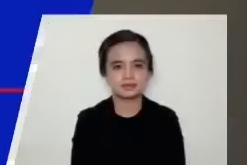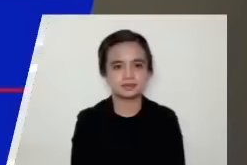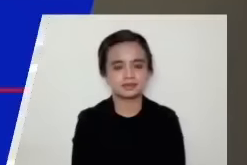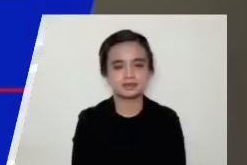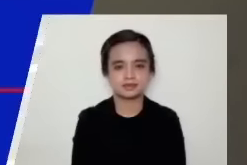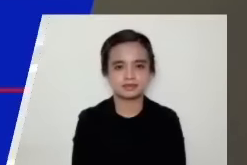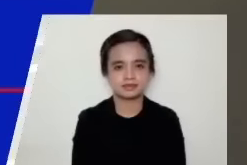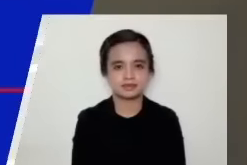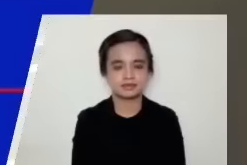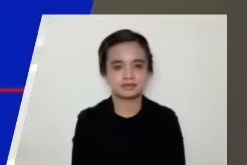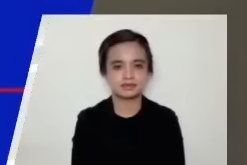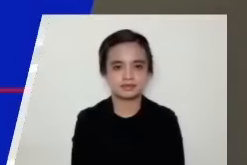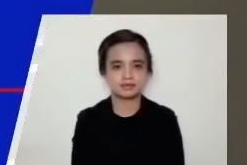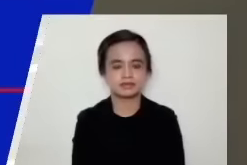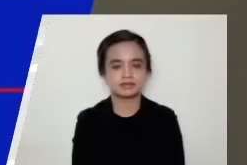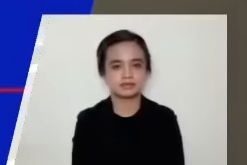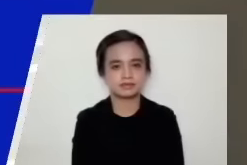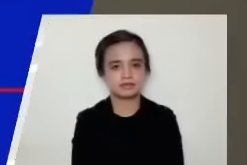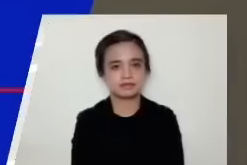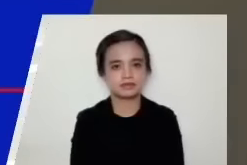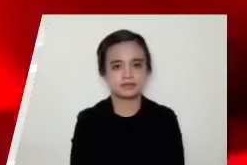nakatutok, 24 Horas.